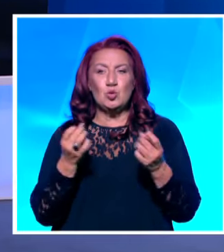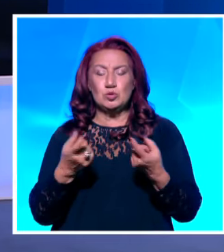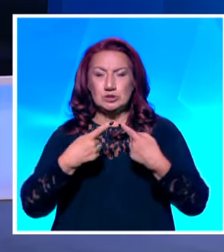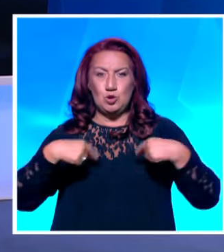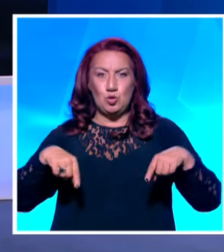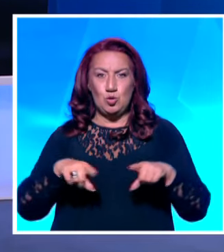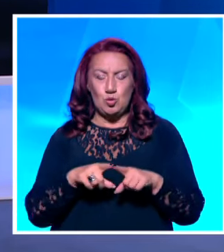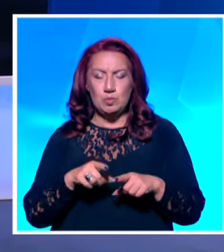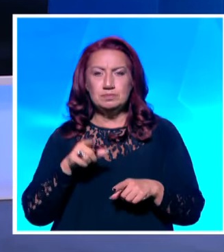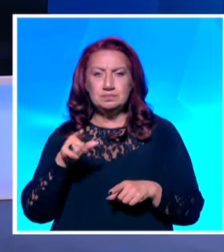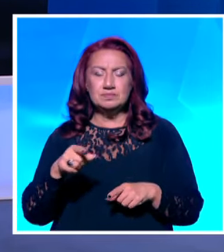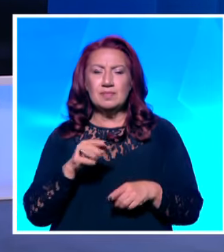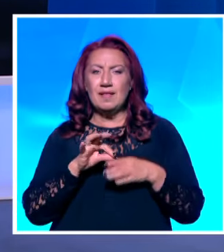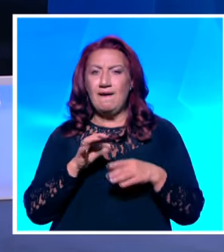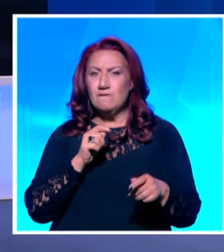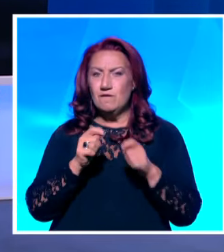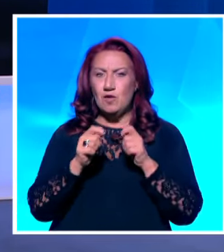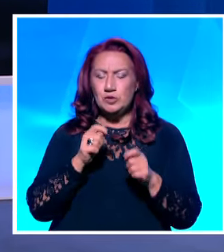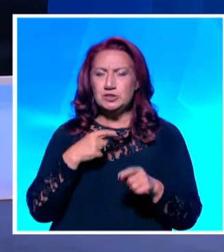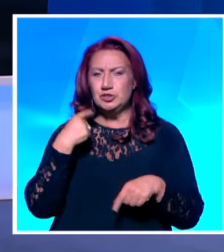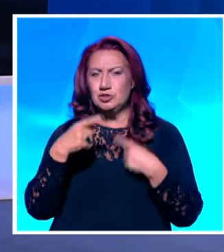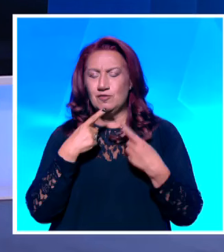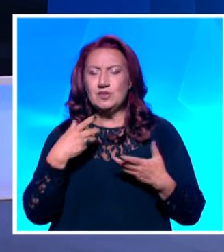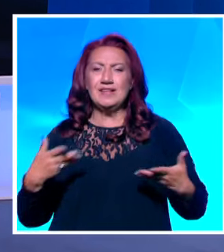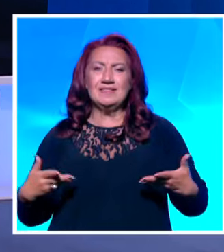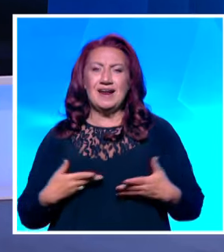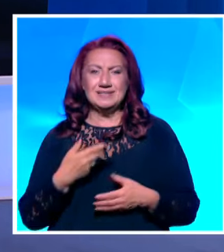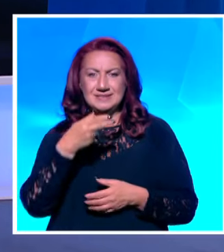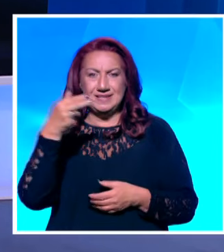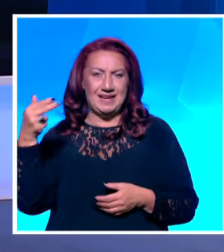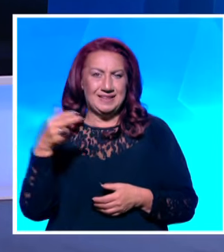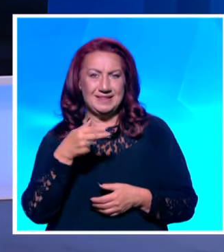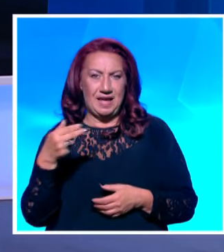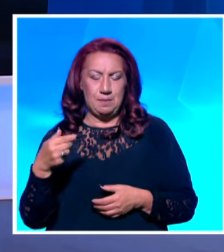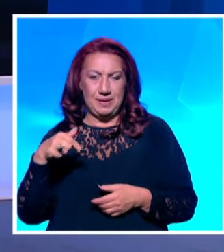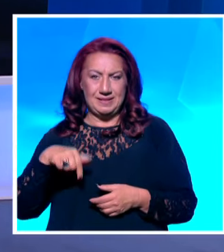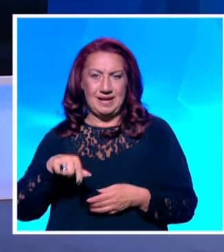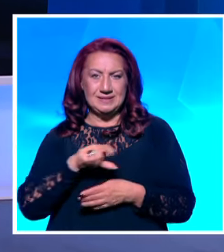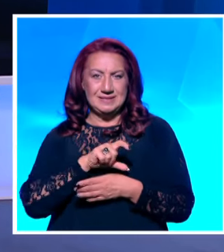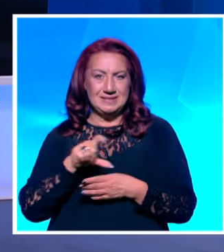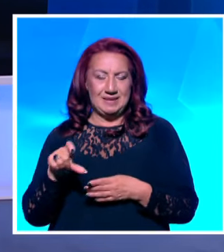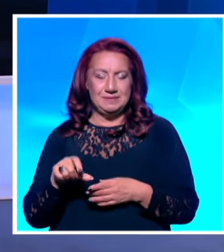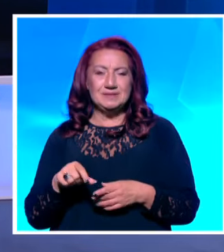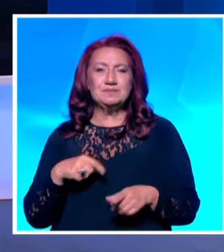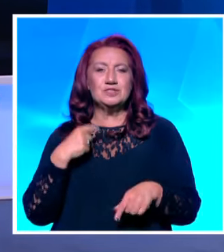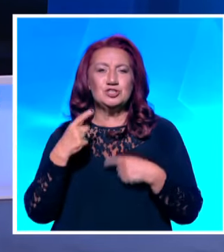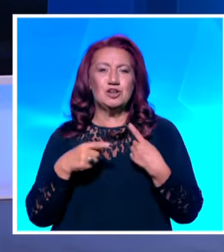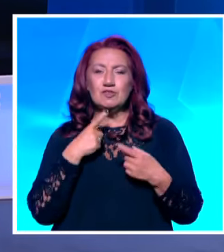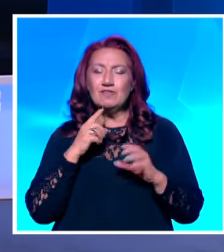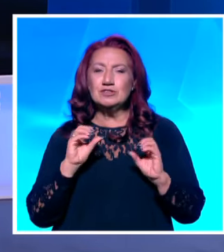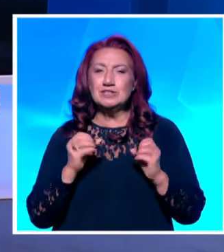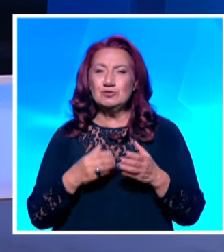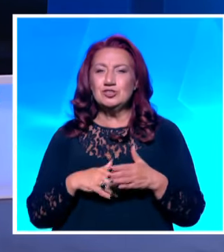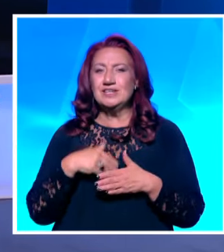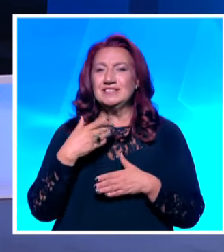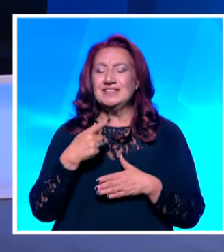Димитър Тасев, които ще обсъждат най-интересните теми от седмицата. Ще обсъждат случилото се след матча между Григор